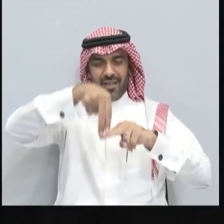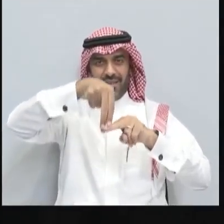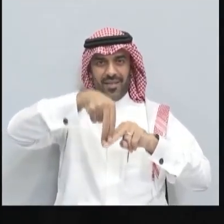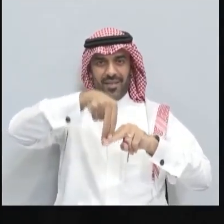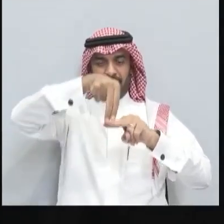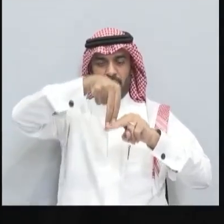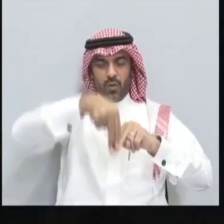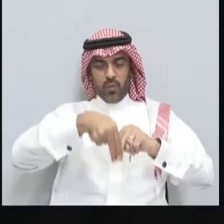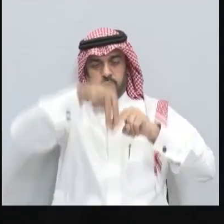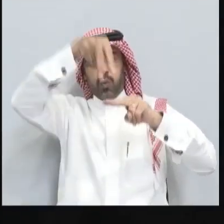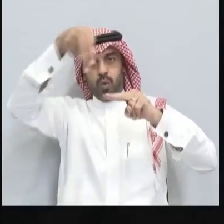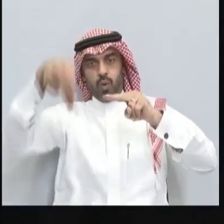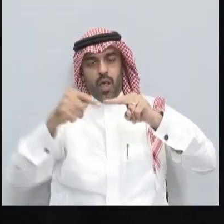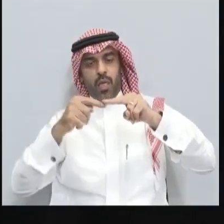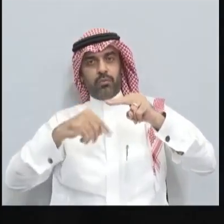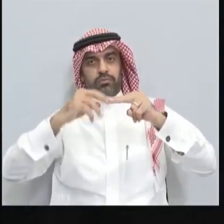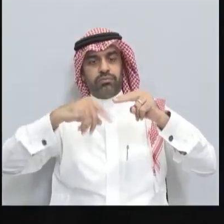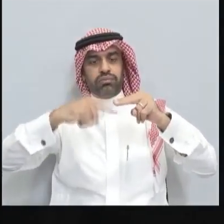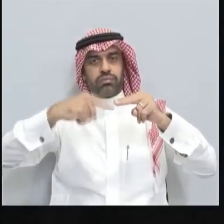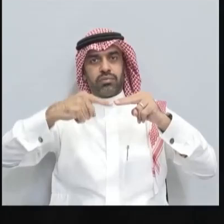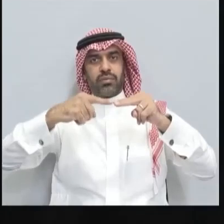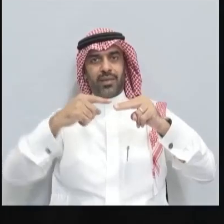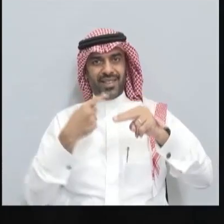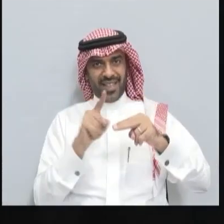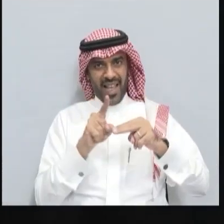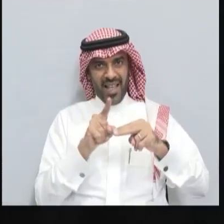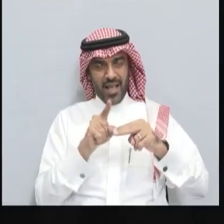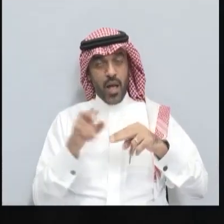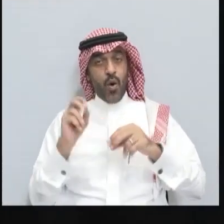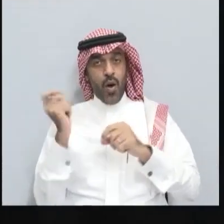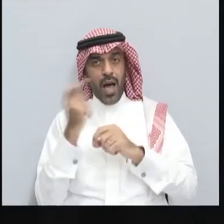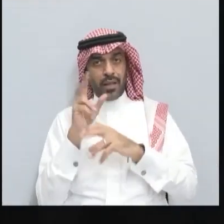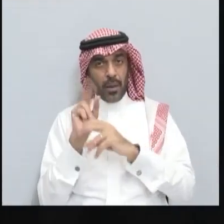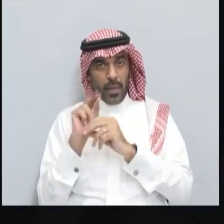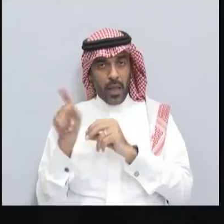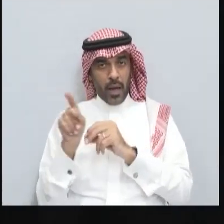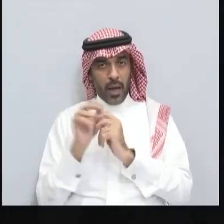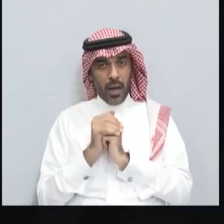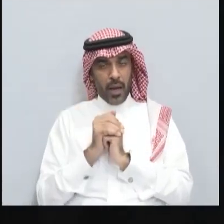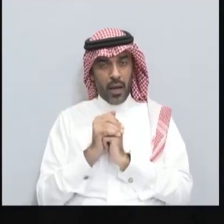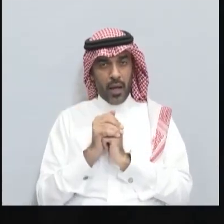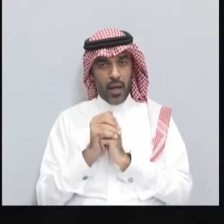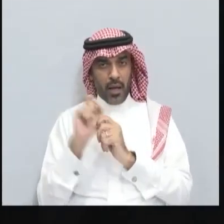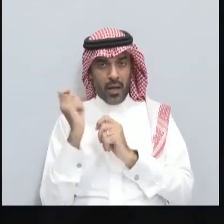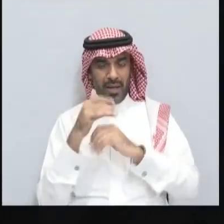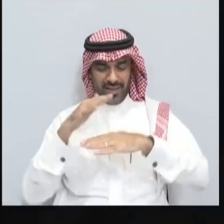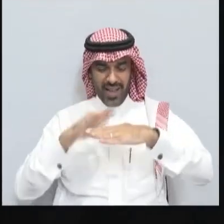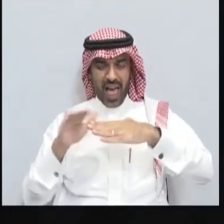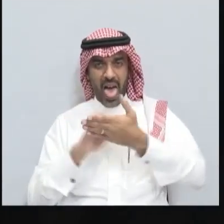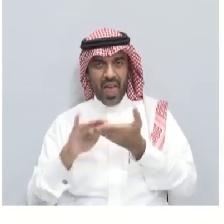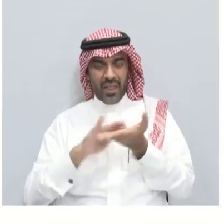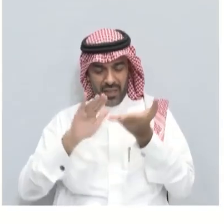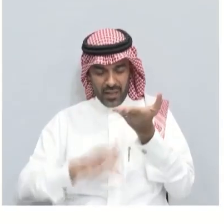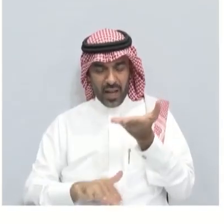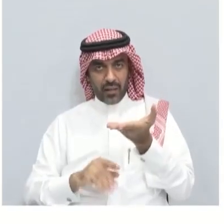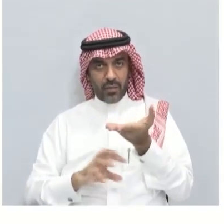صوت ونرى هذا اللوح يتحرك الى اعلى والى اسفل حول موضع سكون ويتولد لي عندي ماذا عندما الصوت هذا ما يحدث